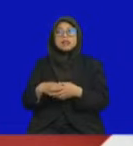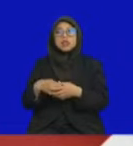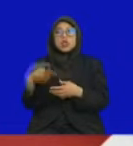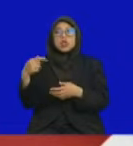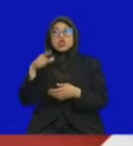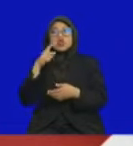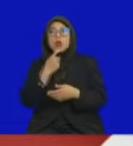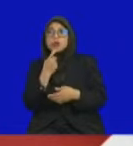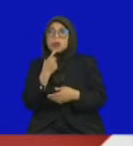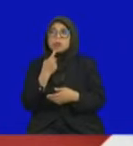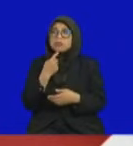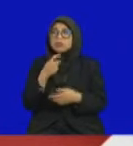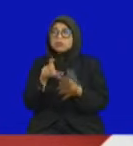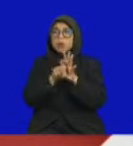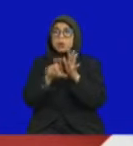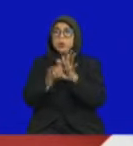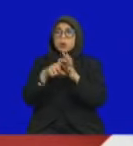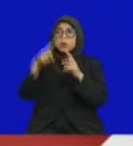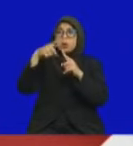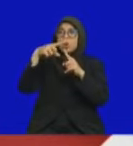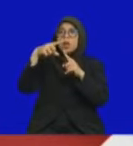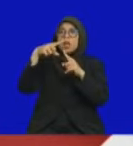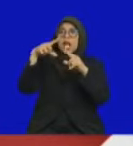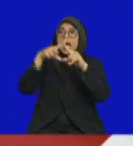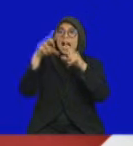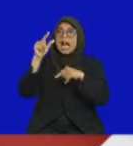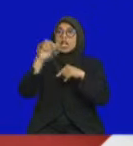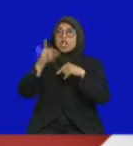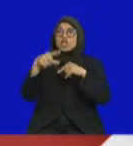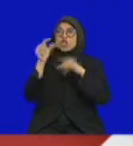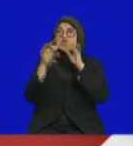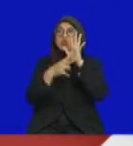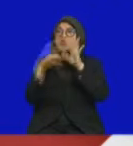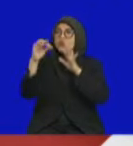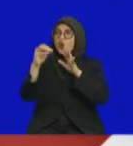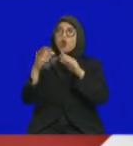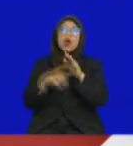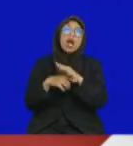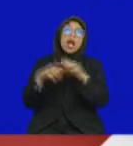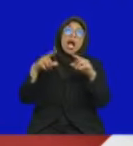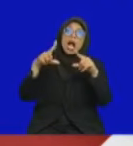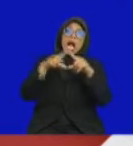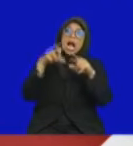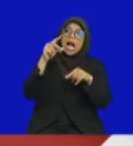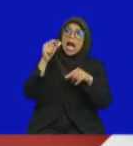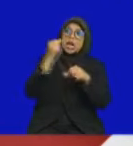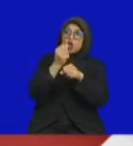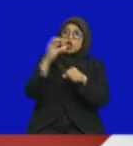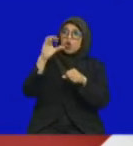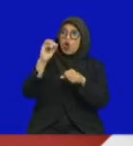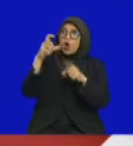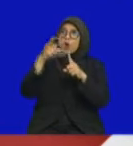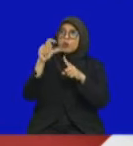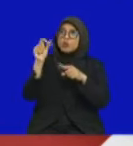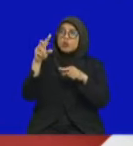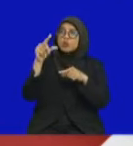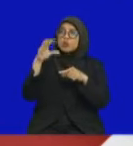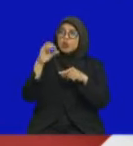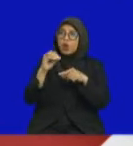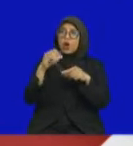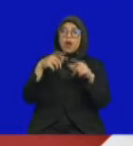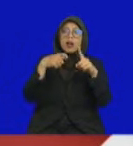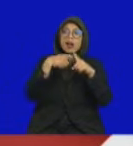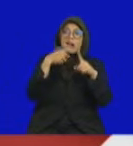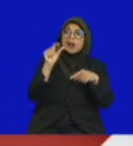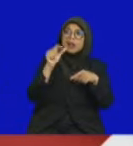seperti Arjuno tingkat keterjalan seperti arguro tingkat keterjalan tertentu seperti kut maka tidak